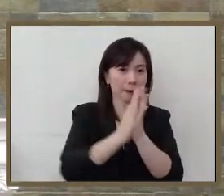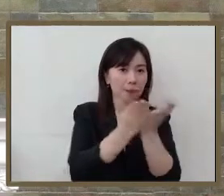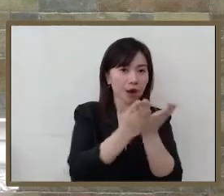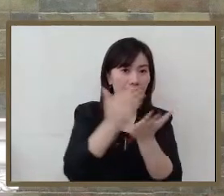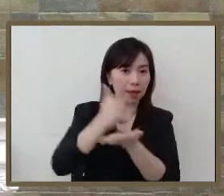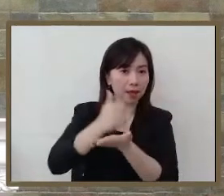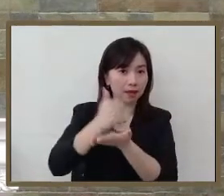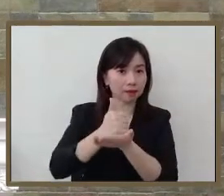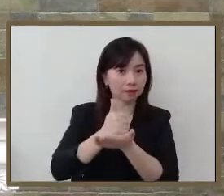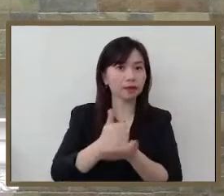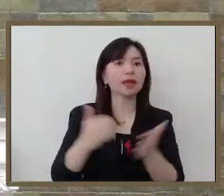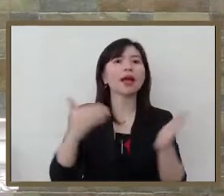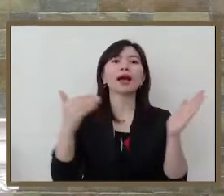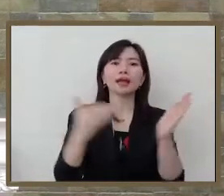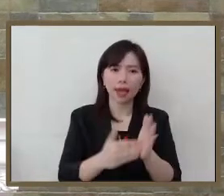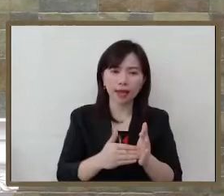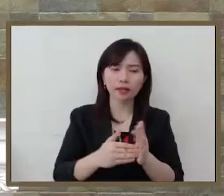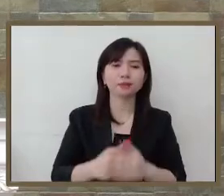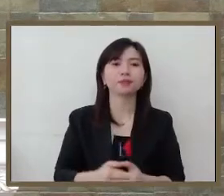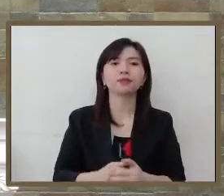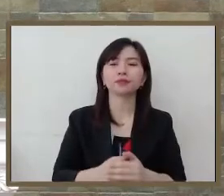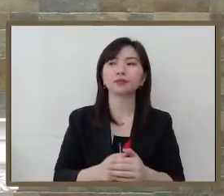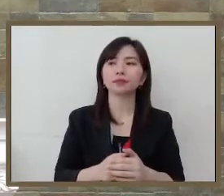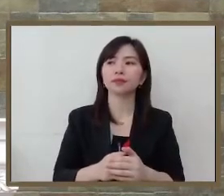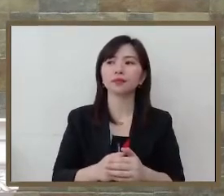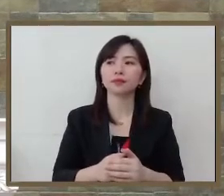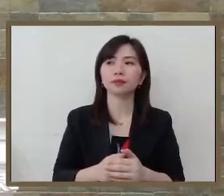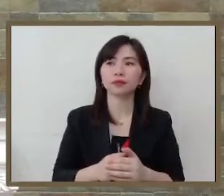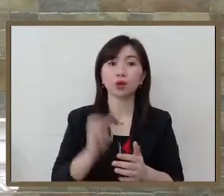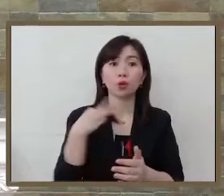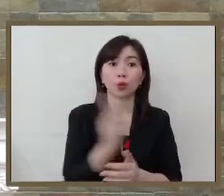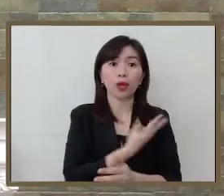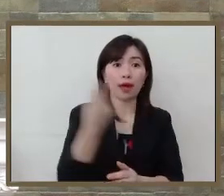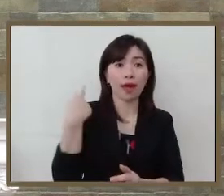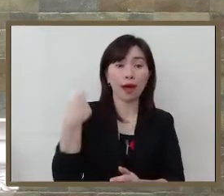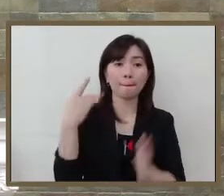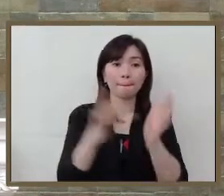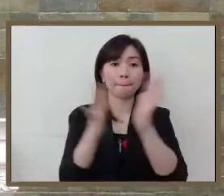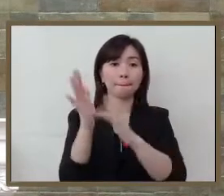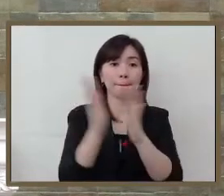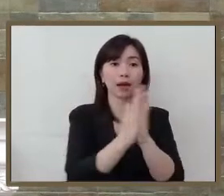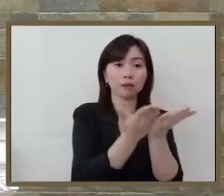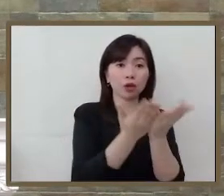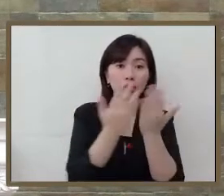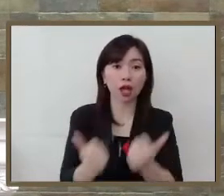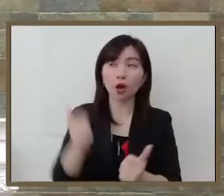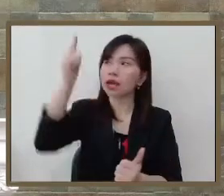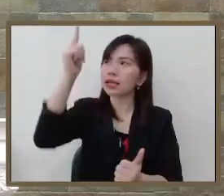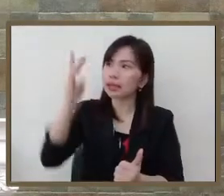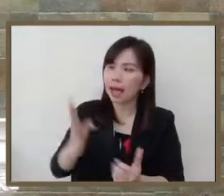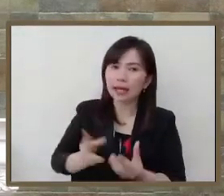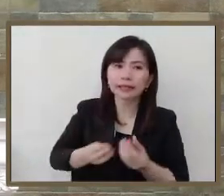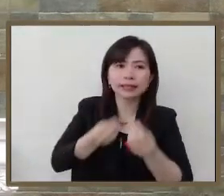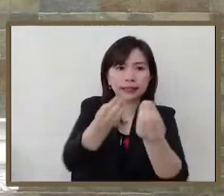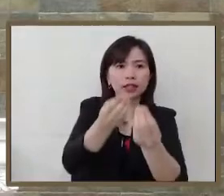Nasa atin na. Remember this. Nasa atin na. Ibinigay na sa iyo ng Diyos. Hawak